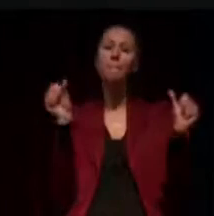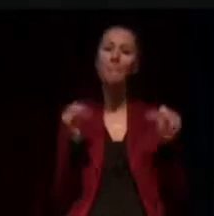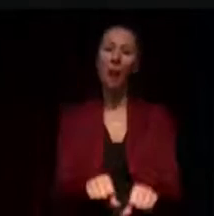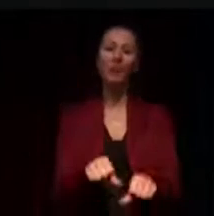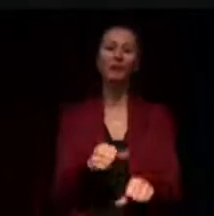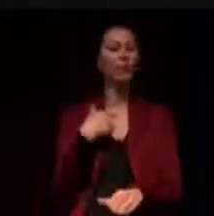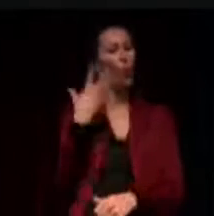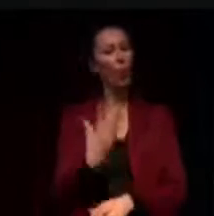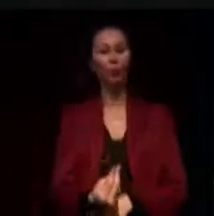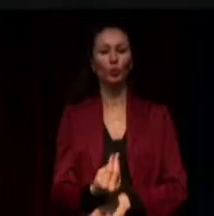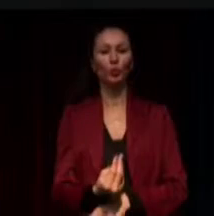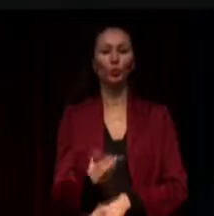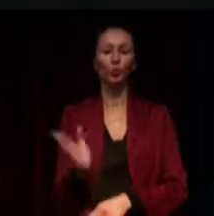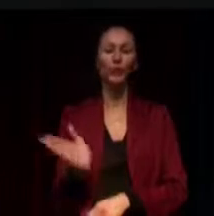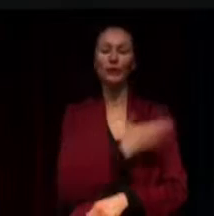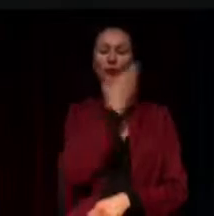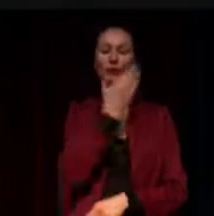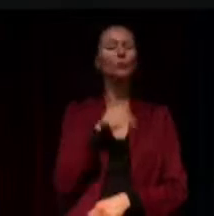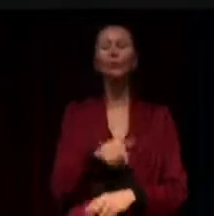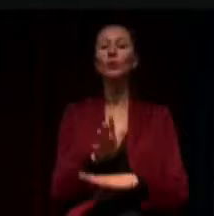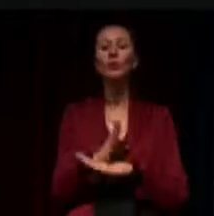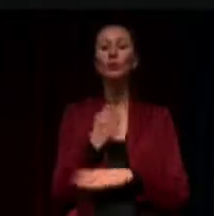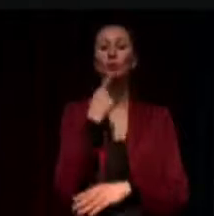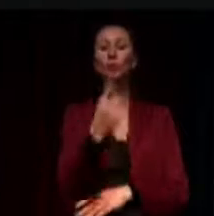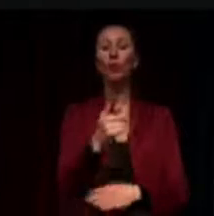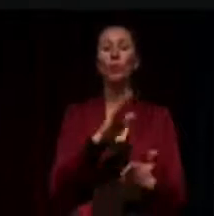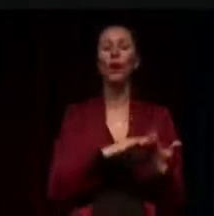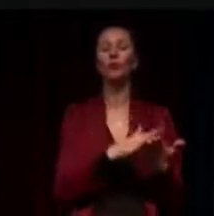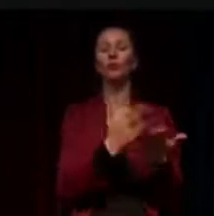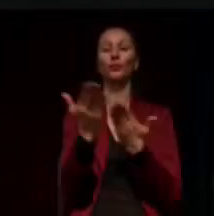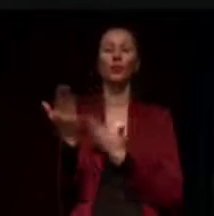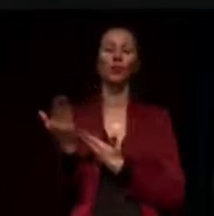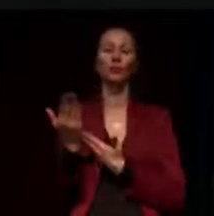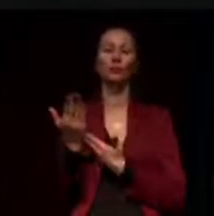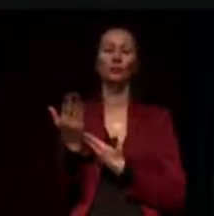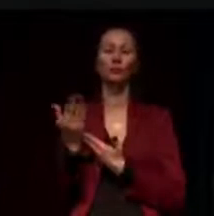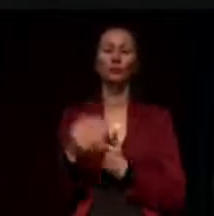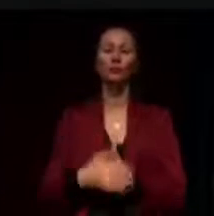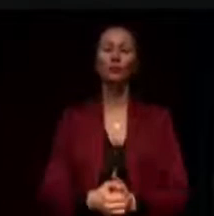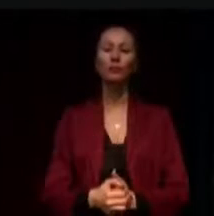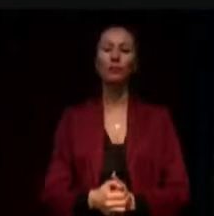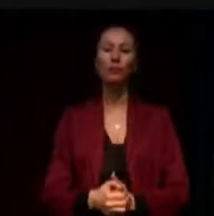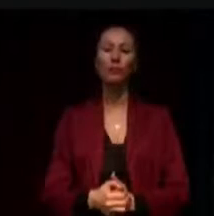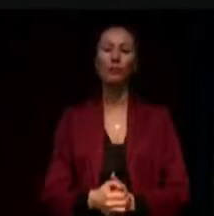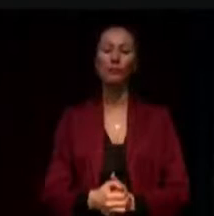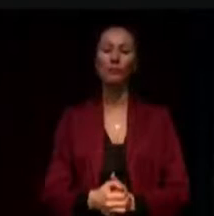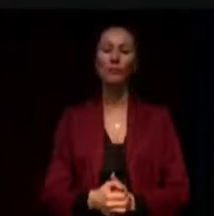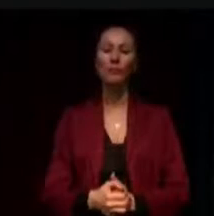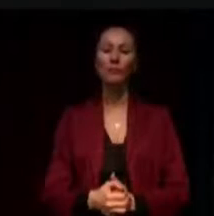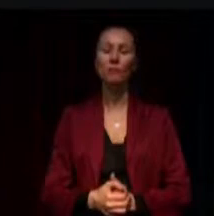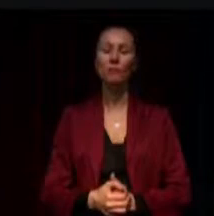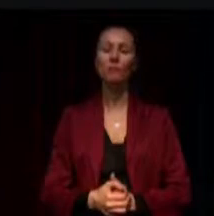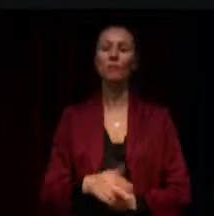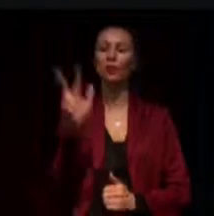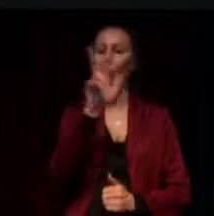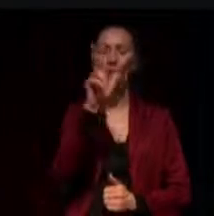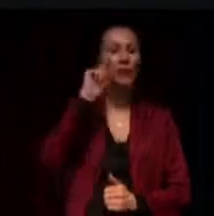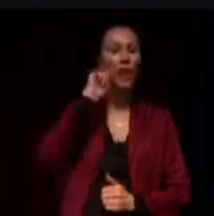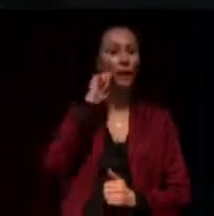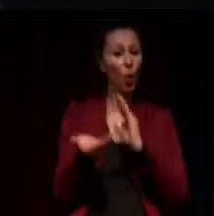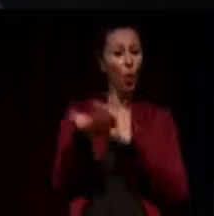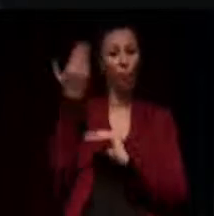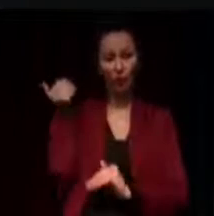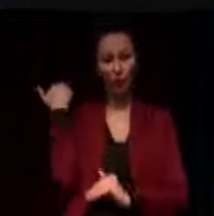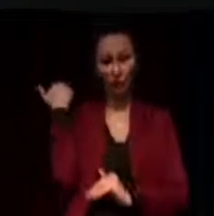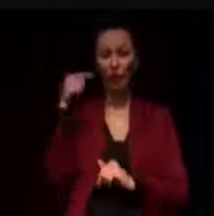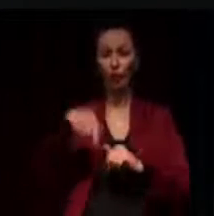maalesef yaşadık. Bunu neden söylüyorum arkadaşlar? Bunu şundan söylüyorum. 30 Ekim